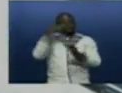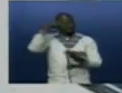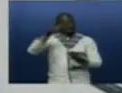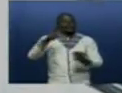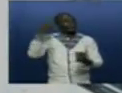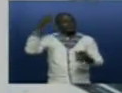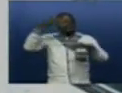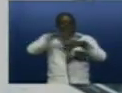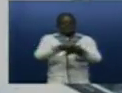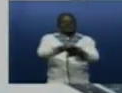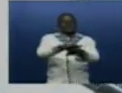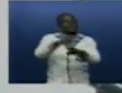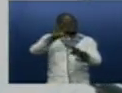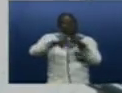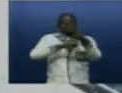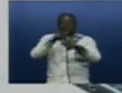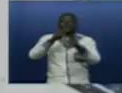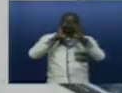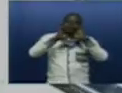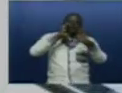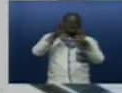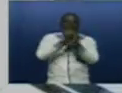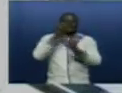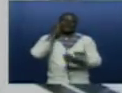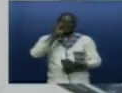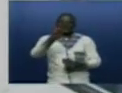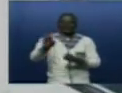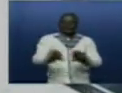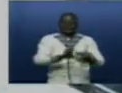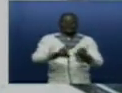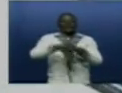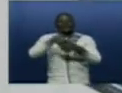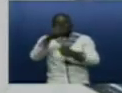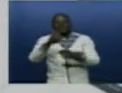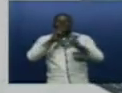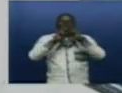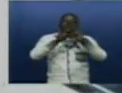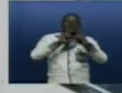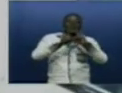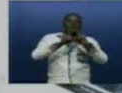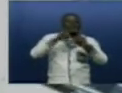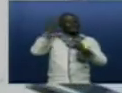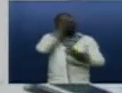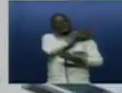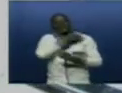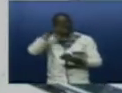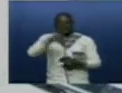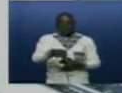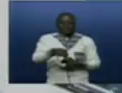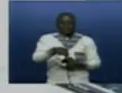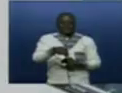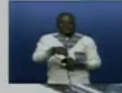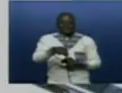à ces populations, communiquer avec elles, faire en sorte que le dialogue prévale et que